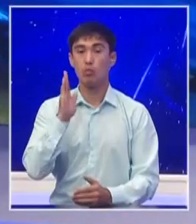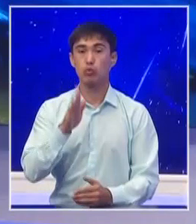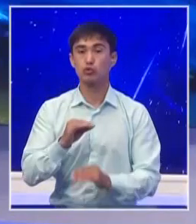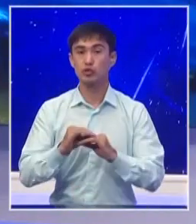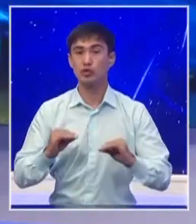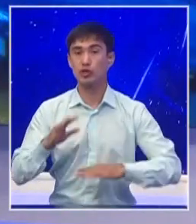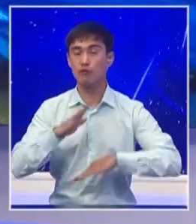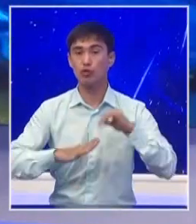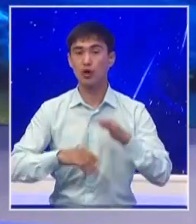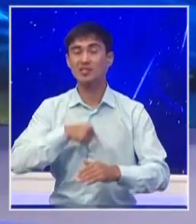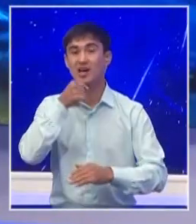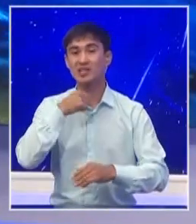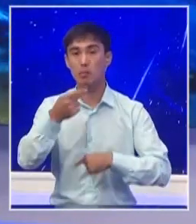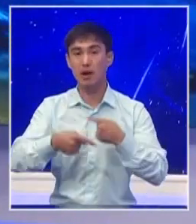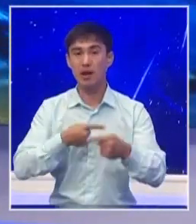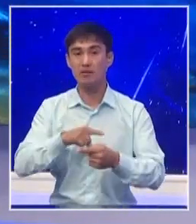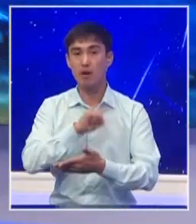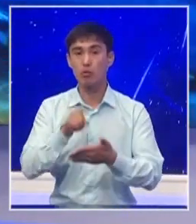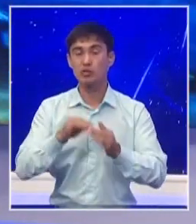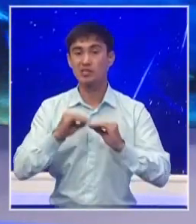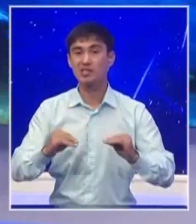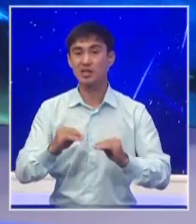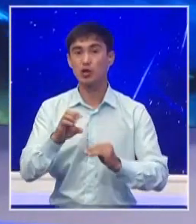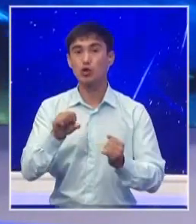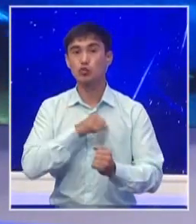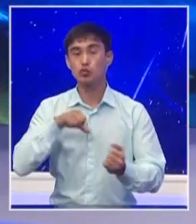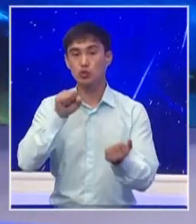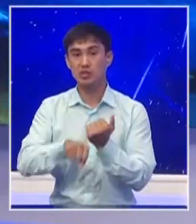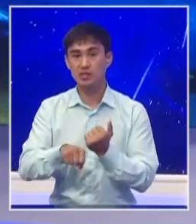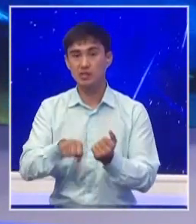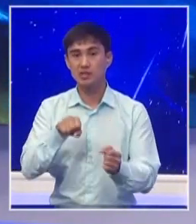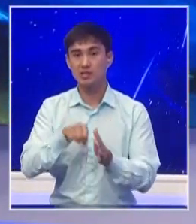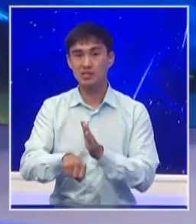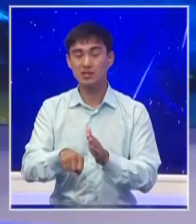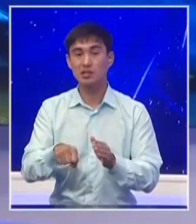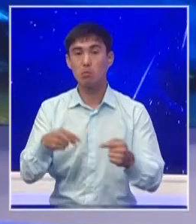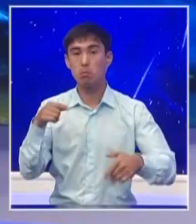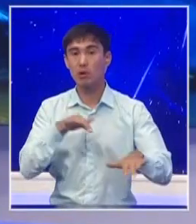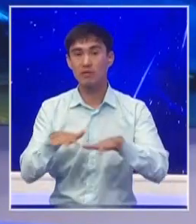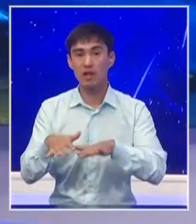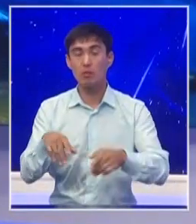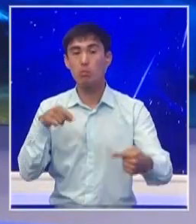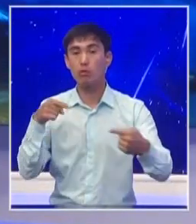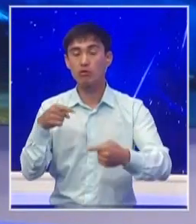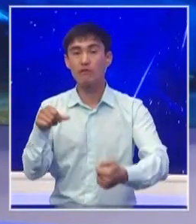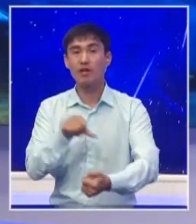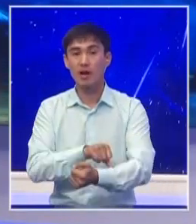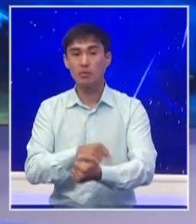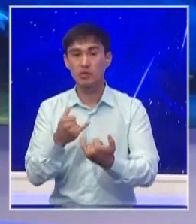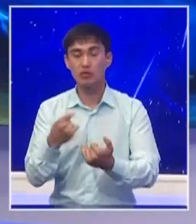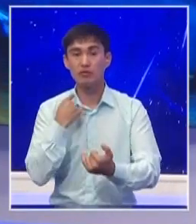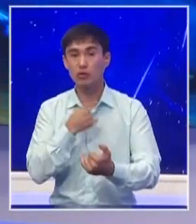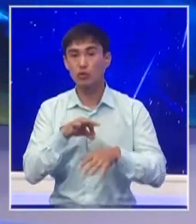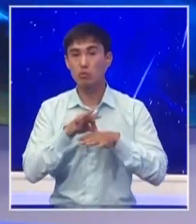Будущее детей в руках старшего поколения. Вопросы детского суицида, профилактики и противодействия наркомании были рассмотрены сегодня в Талдыкургане.